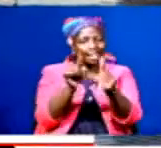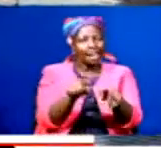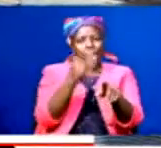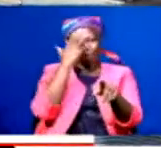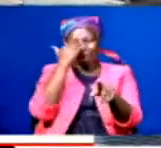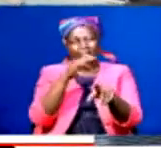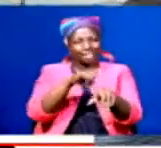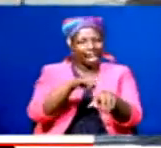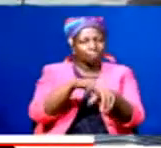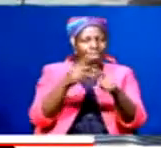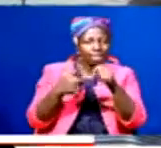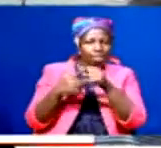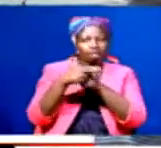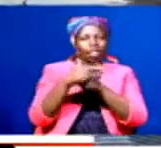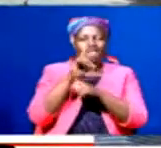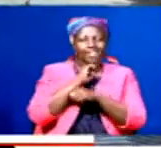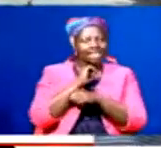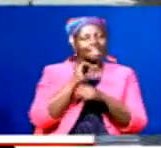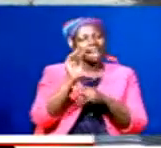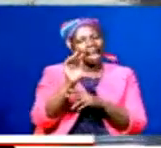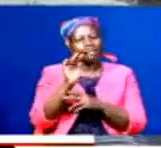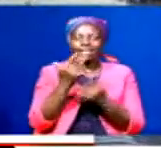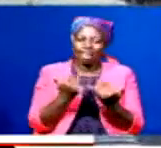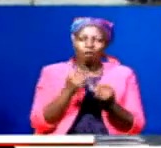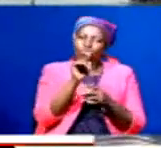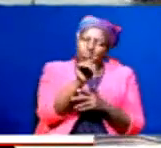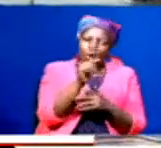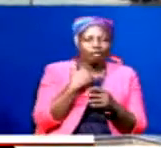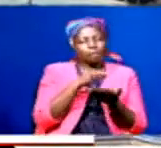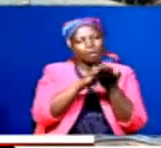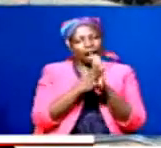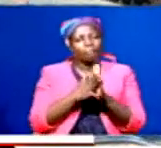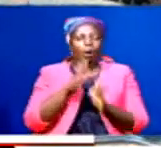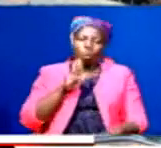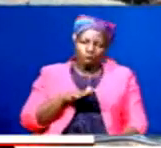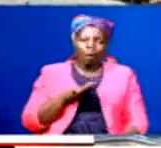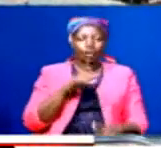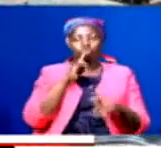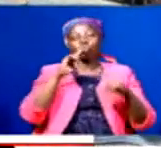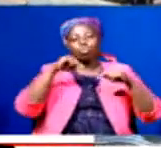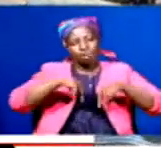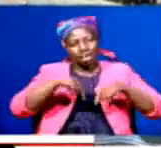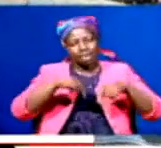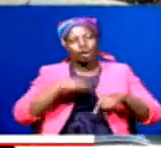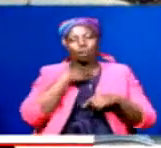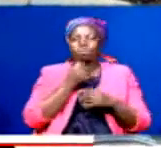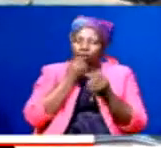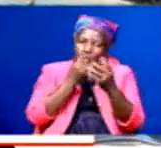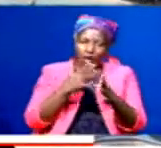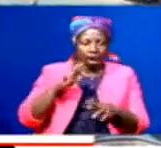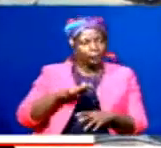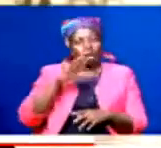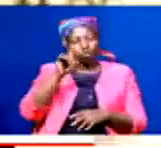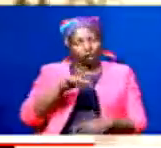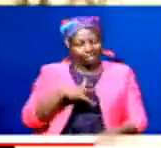wakati wamekeketwa, wanaambiwa sasa nyinyi mumekuwa wa mama. Kwa hivyo leo tunataka kuambia wa mama wa feel wao ni wa mama, wafurahie